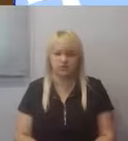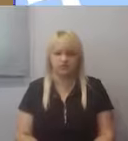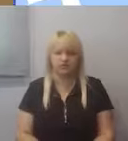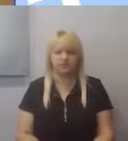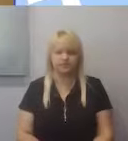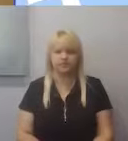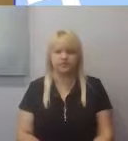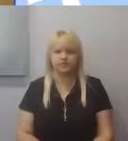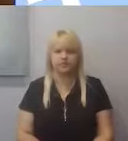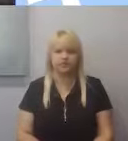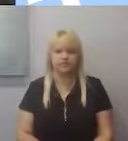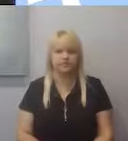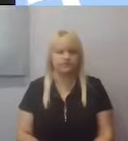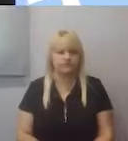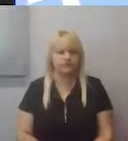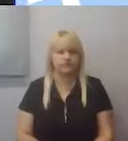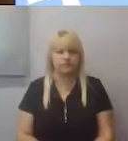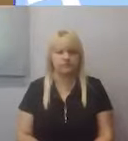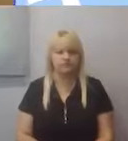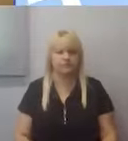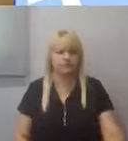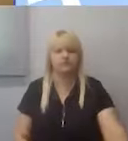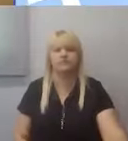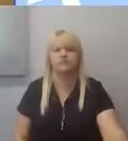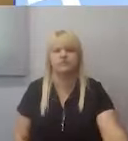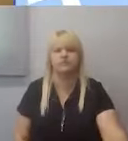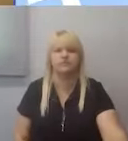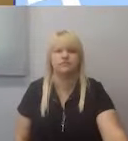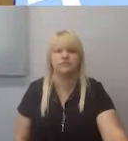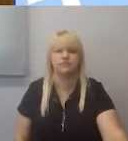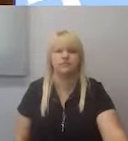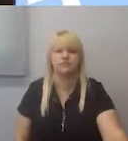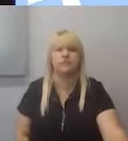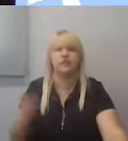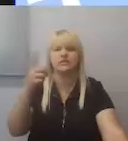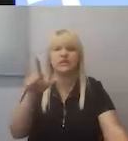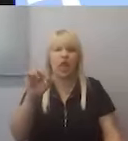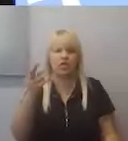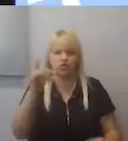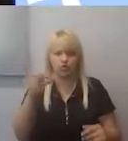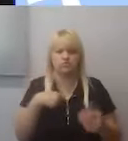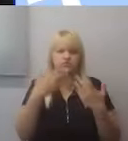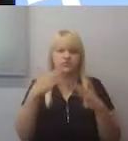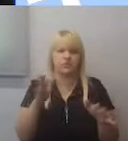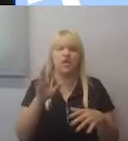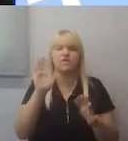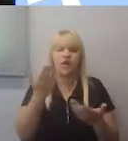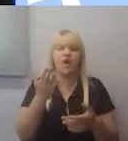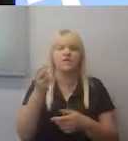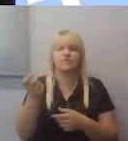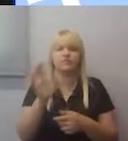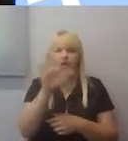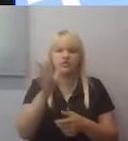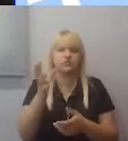ienākuši varbūt es varu nolasīt vienkārši atvērtos la un tur ir rakstīts vai vugd veicot sirēu pārbaudi kādā no